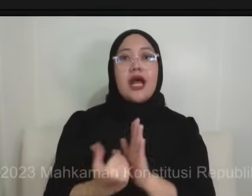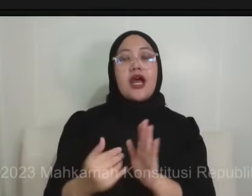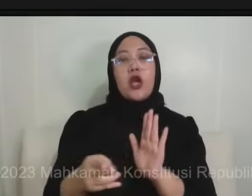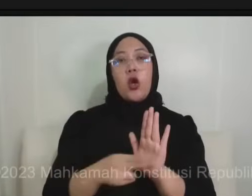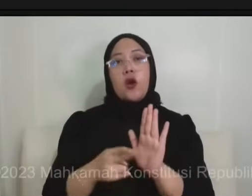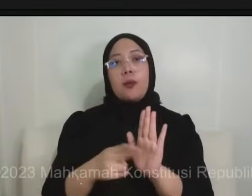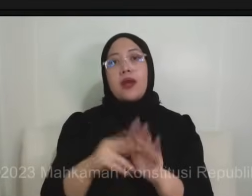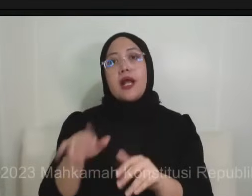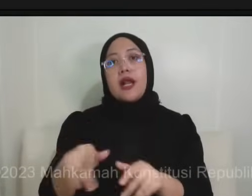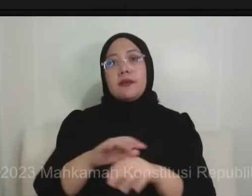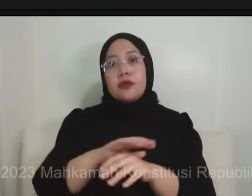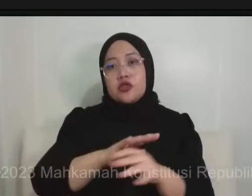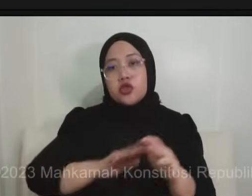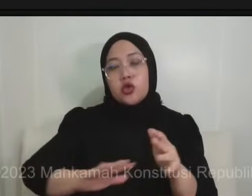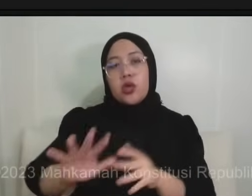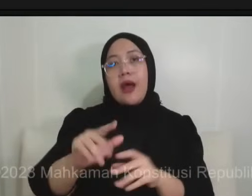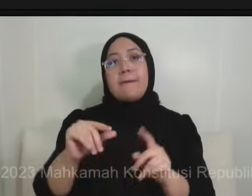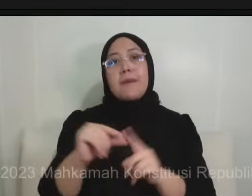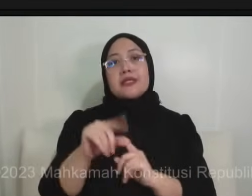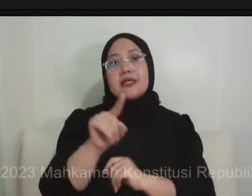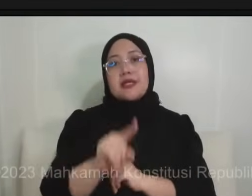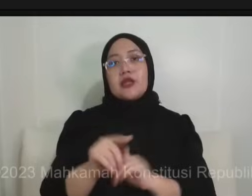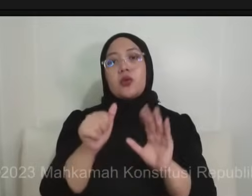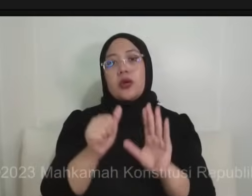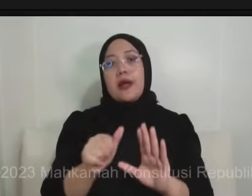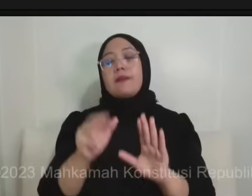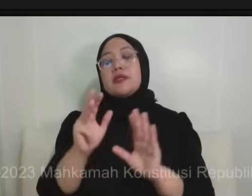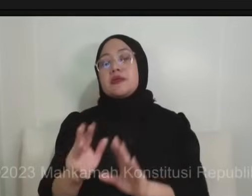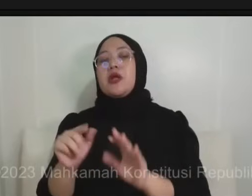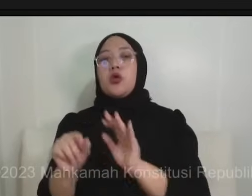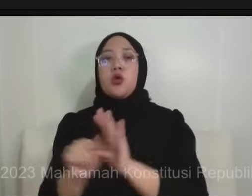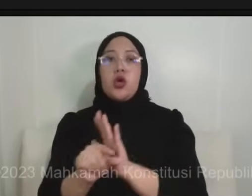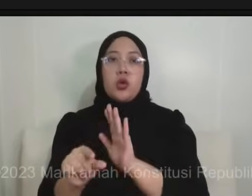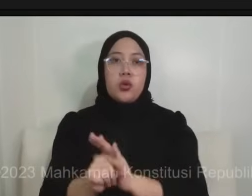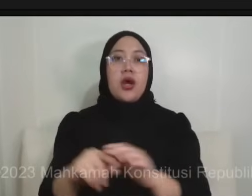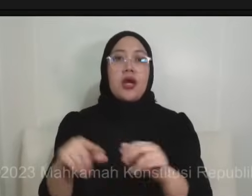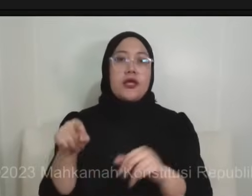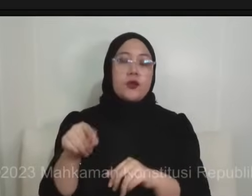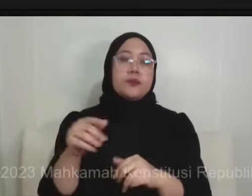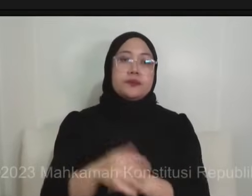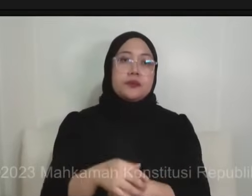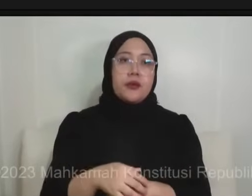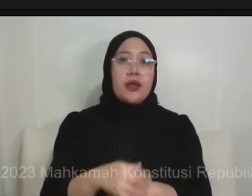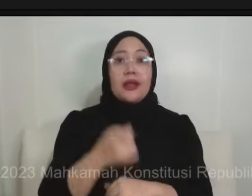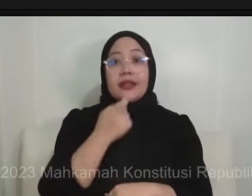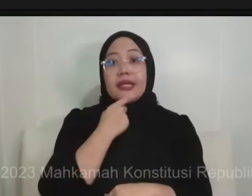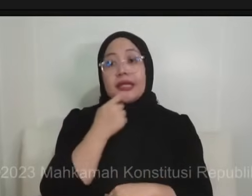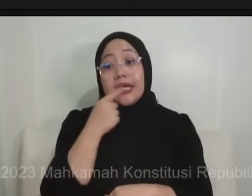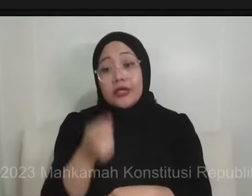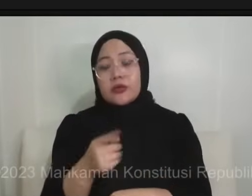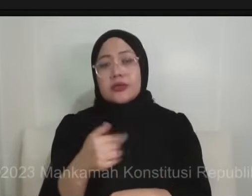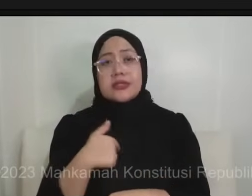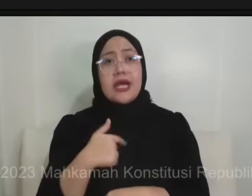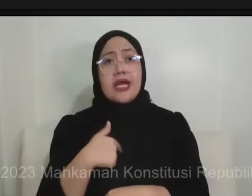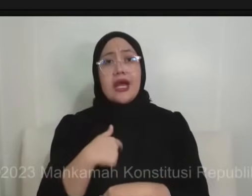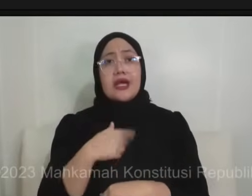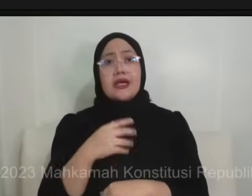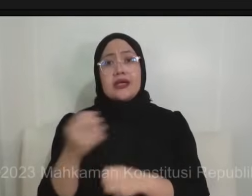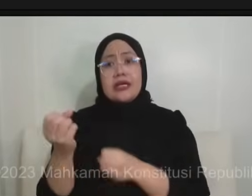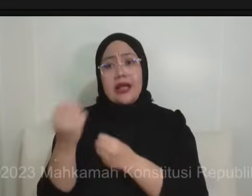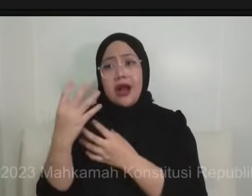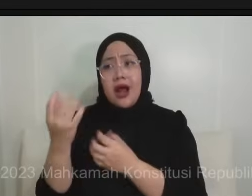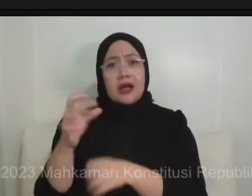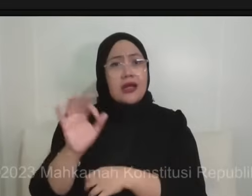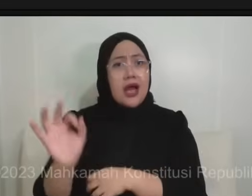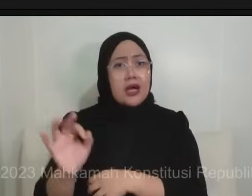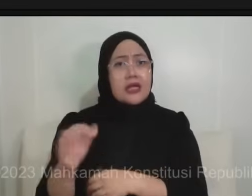keseluruhan pasal 169 undang-undang aquo terkait hal ini saya tidak mendapat keterangan apapun sepanjang